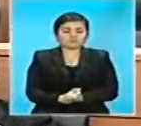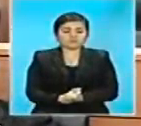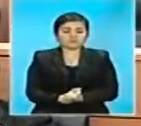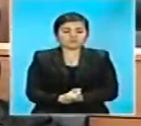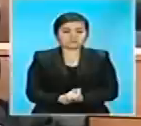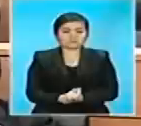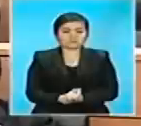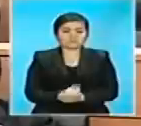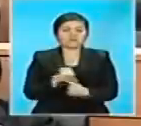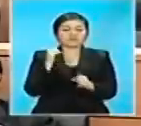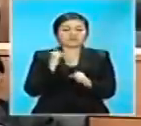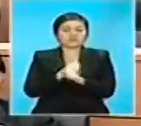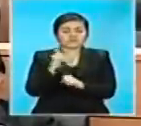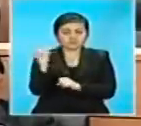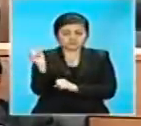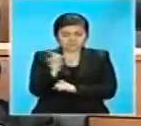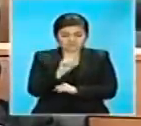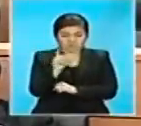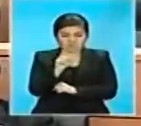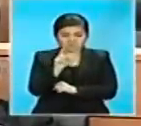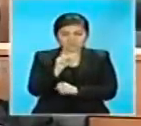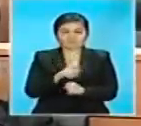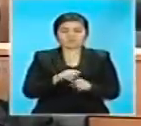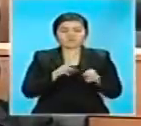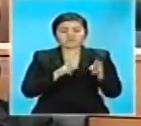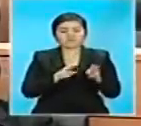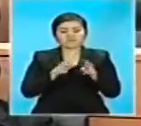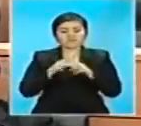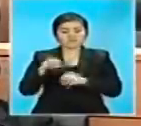จะทำอย่างไรนะครับที่จะให้เกิดรู้สึก